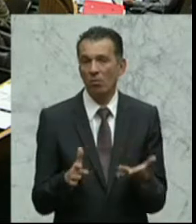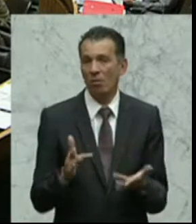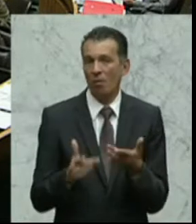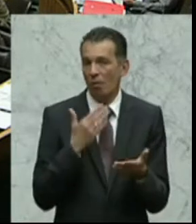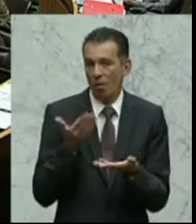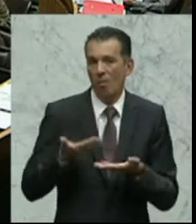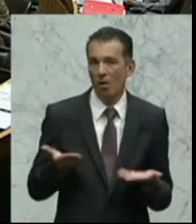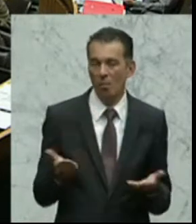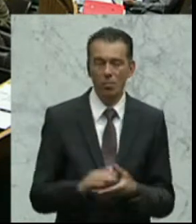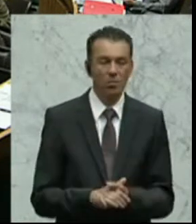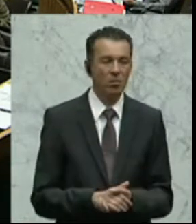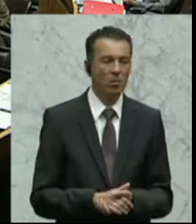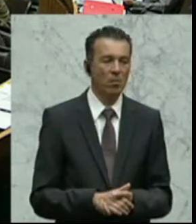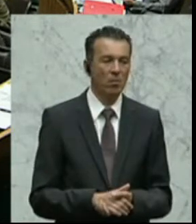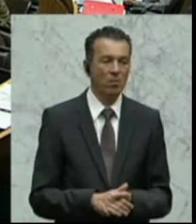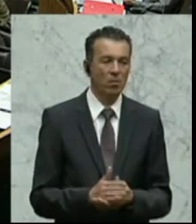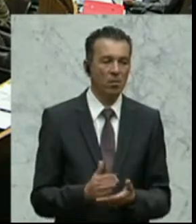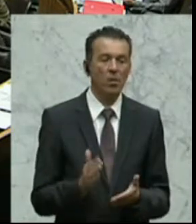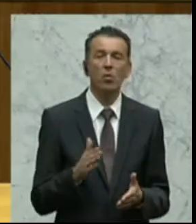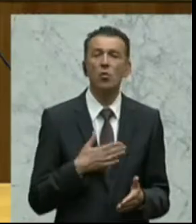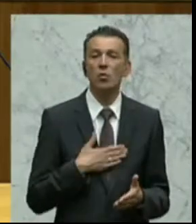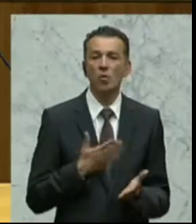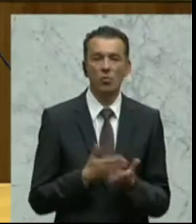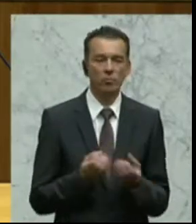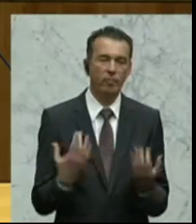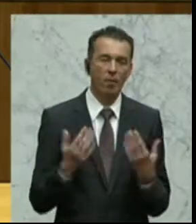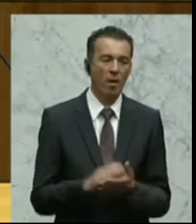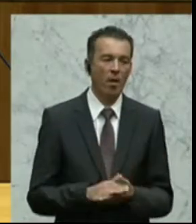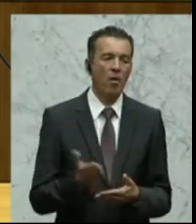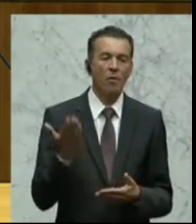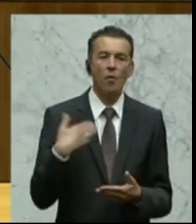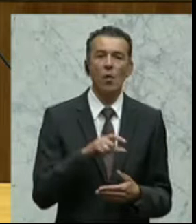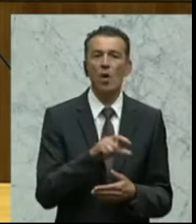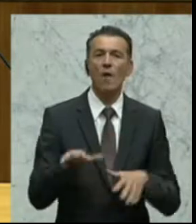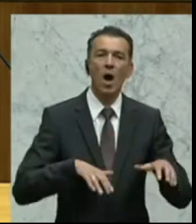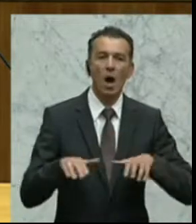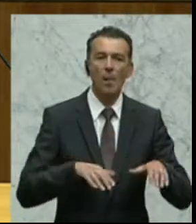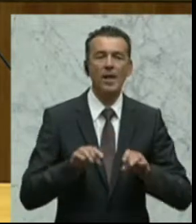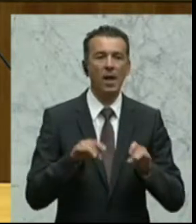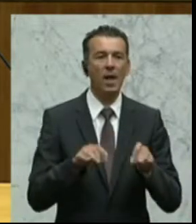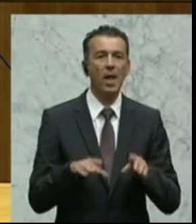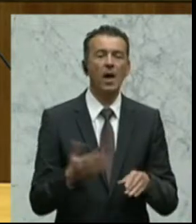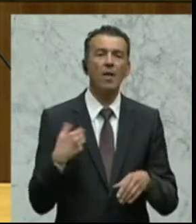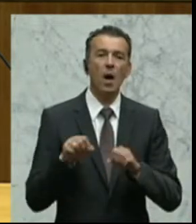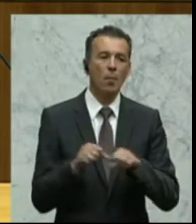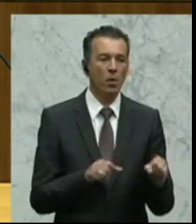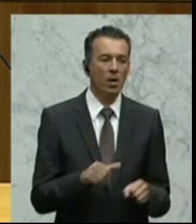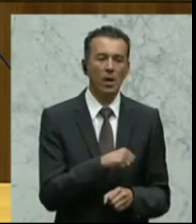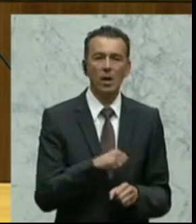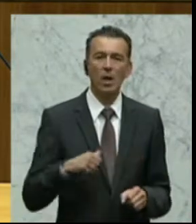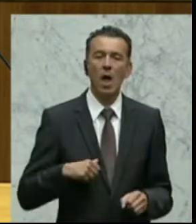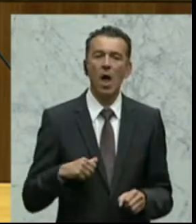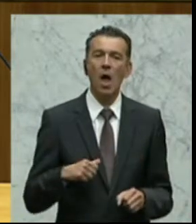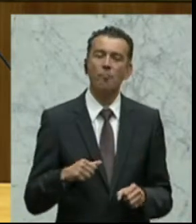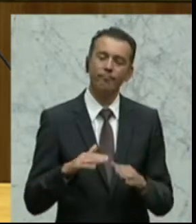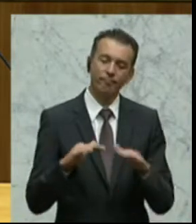Bank, ist er sowieso schon der Zug abgefahren. Früher hat ein Facharbeiter oder ein Lehrer die Möglichkeit gehabt, sich ein Eigenheim zu realisieren, eine Wohnung zu